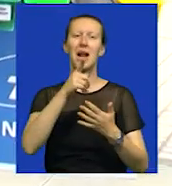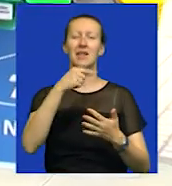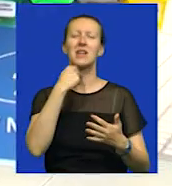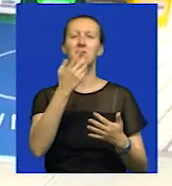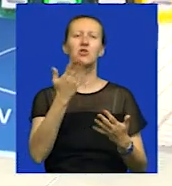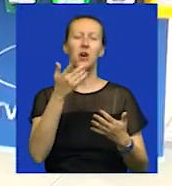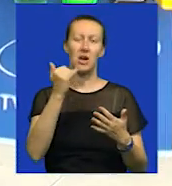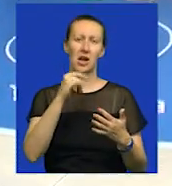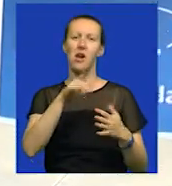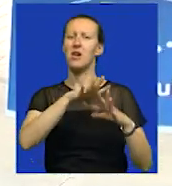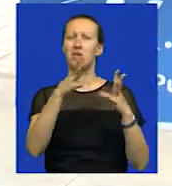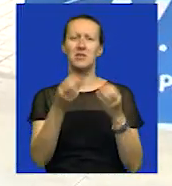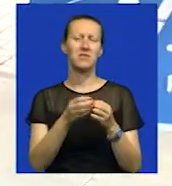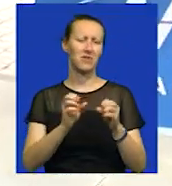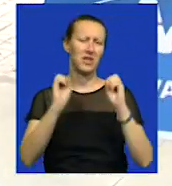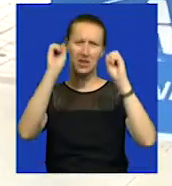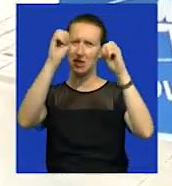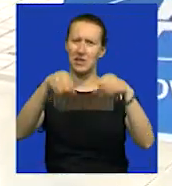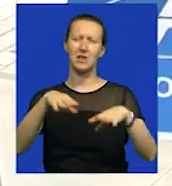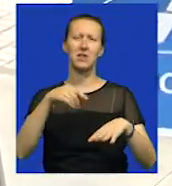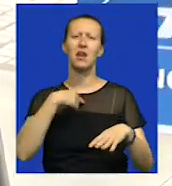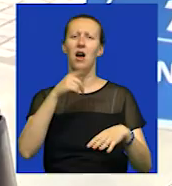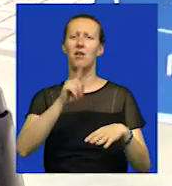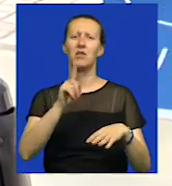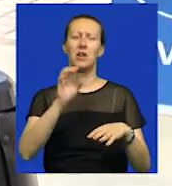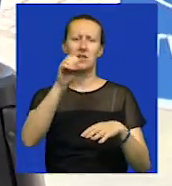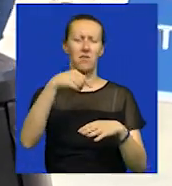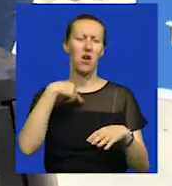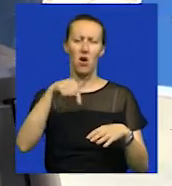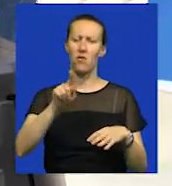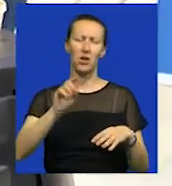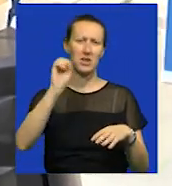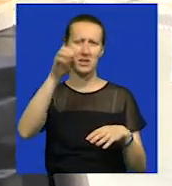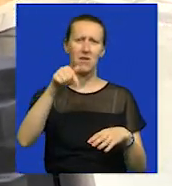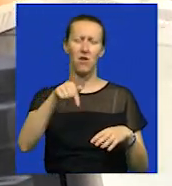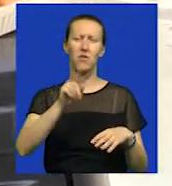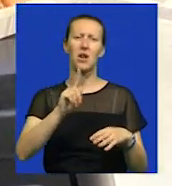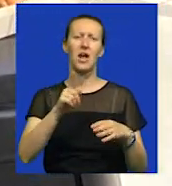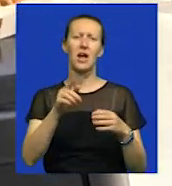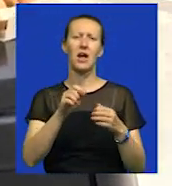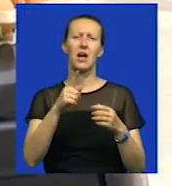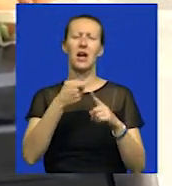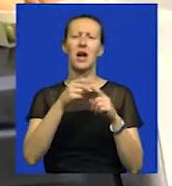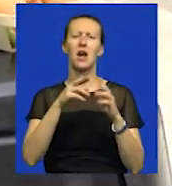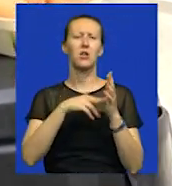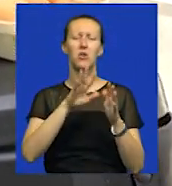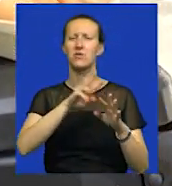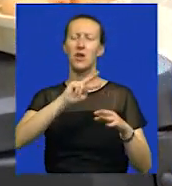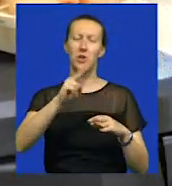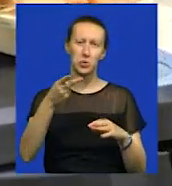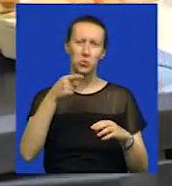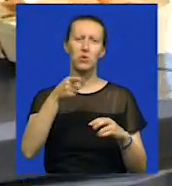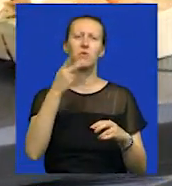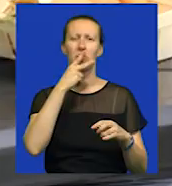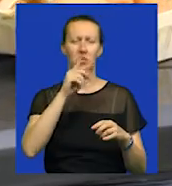ali vi meni. Ovo sve ide unutra. Ja ovo ne stavim. Aha, vi uvi karton. Karton stavim u karton, inače sve drugo,